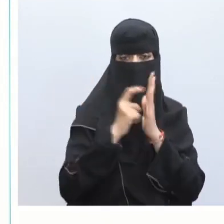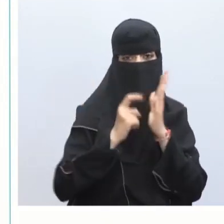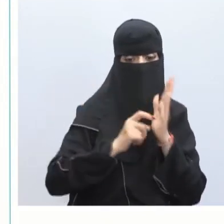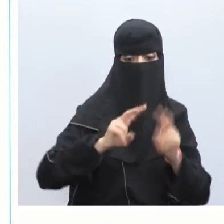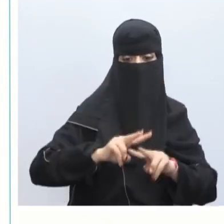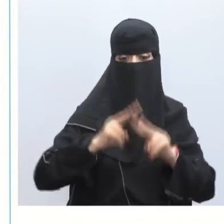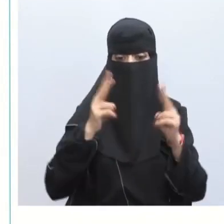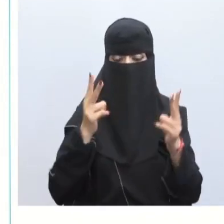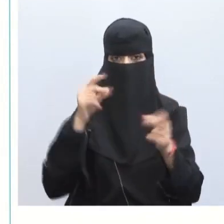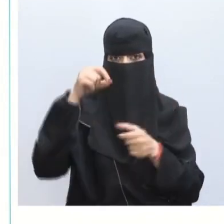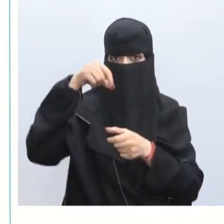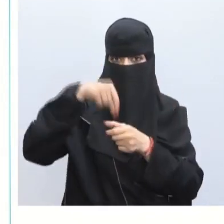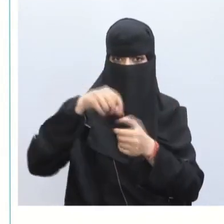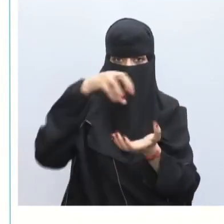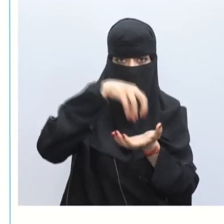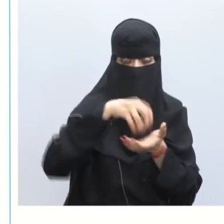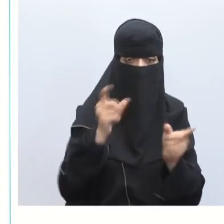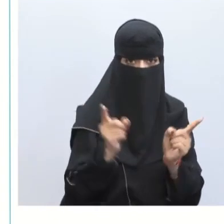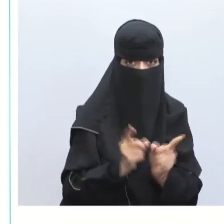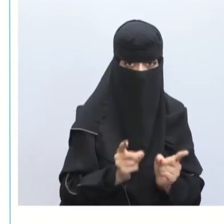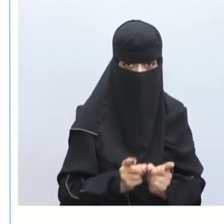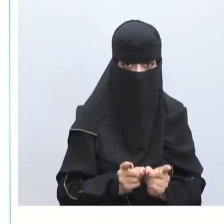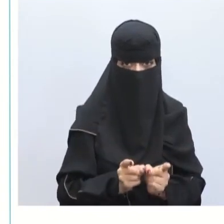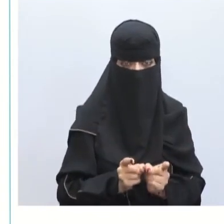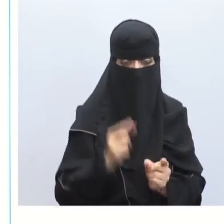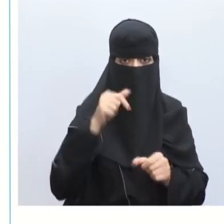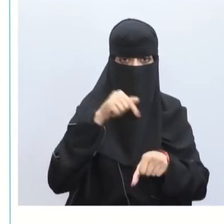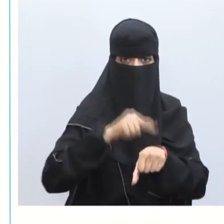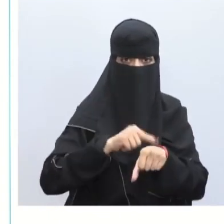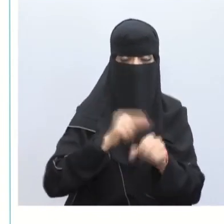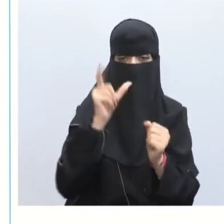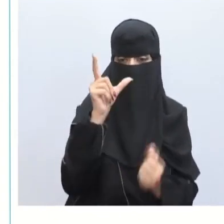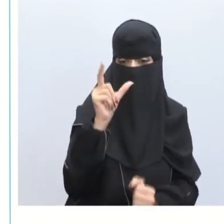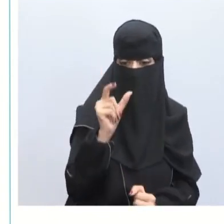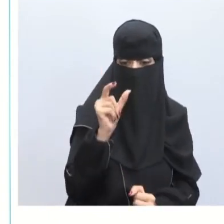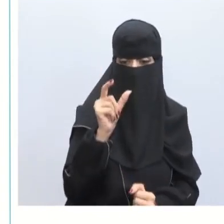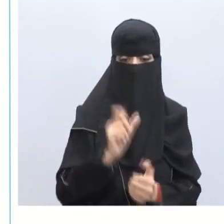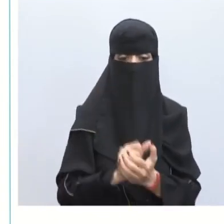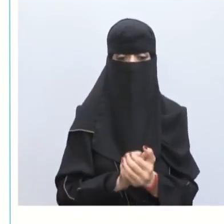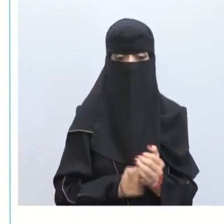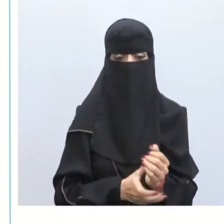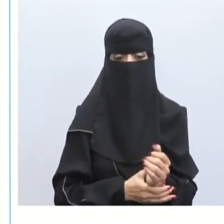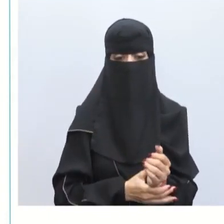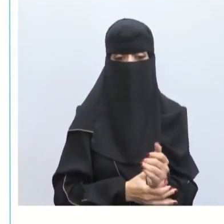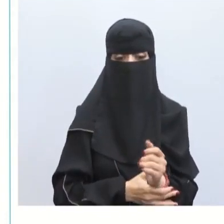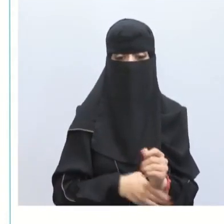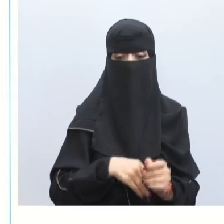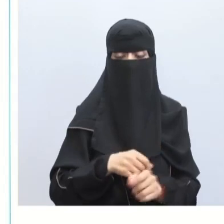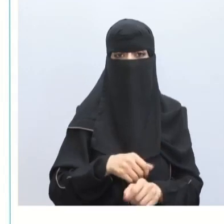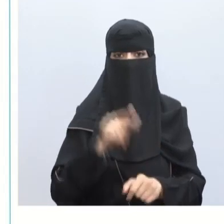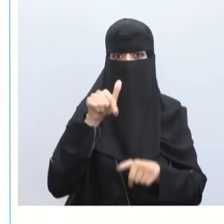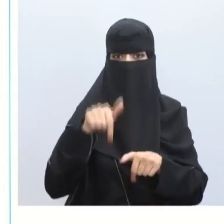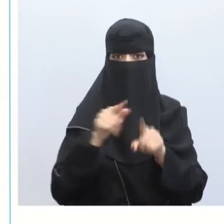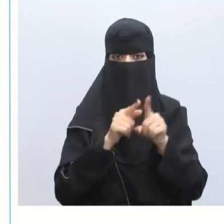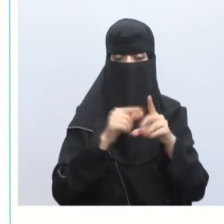المختلفه في منطقه محدده في مده زمنيه قصيره